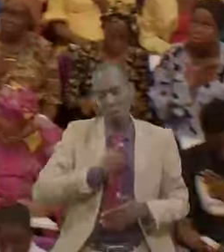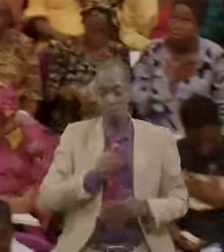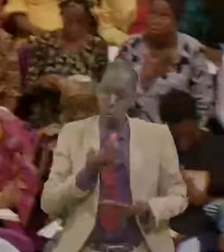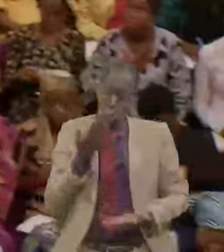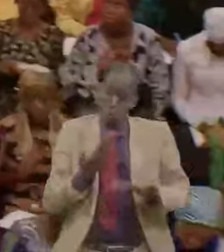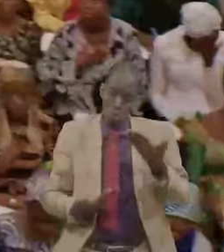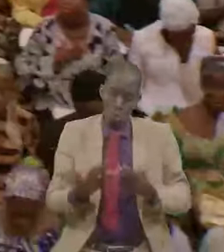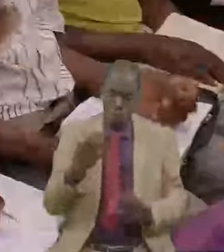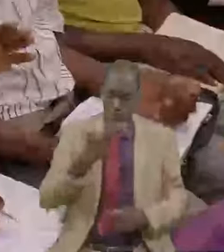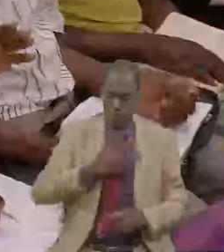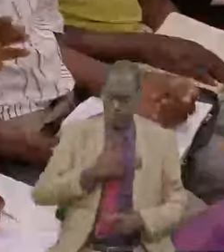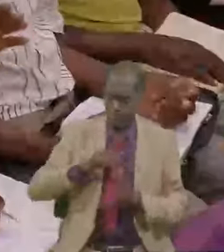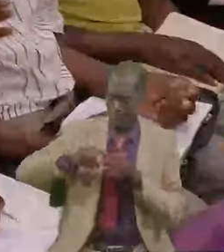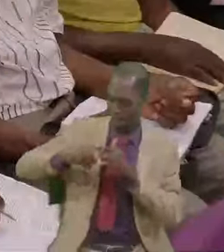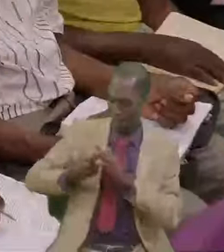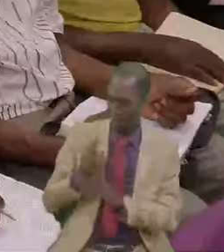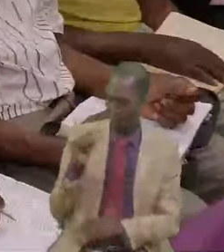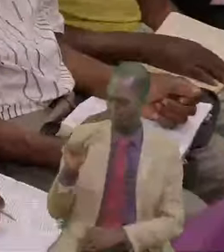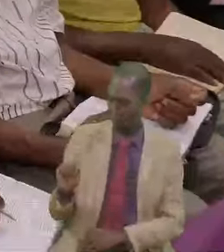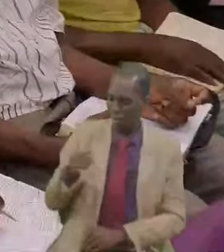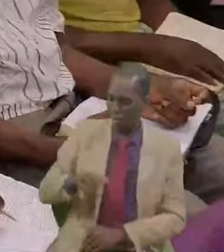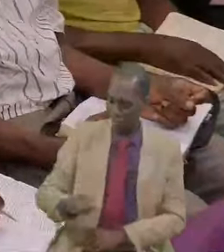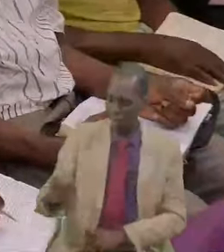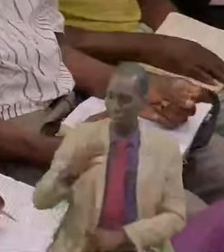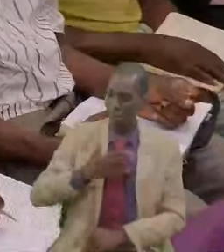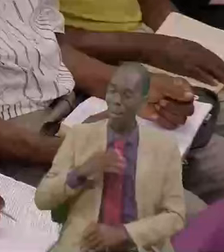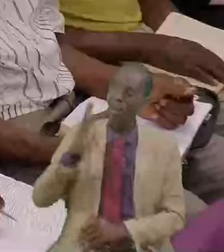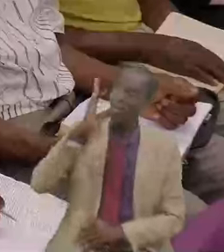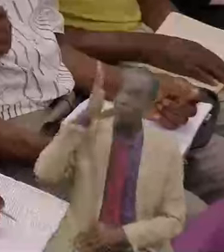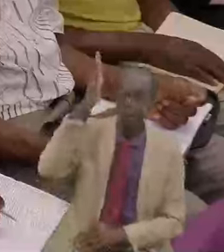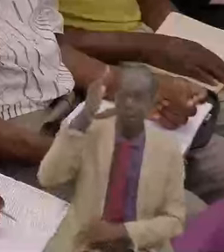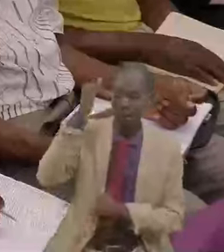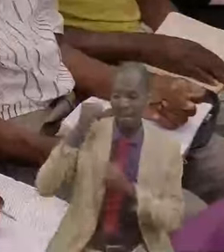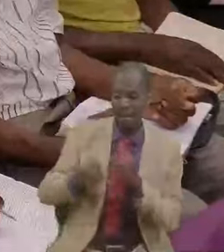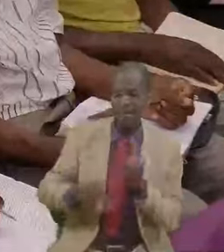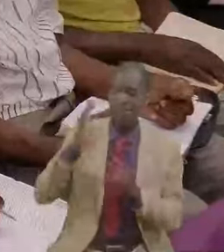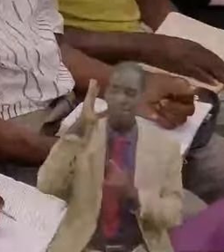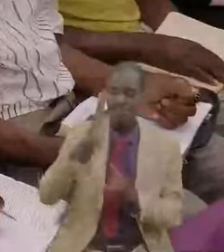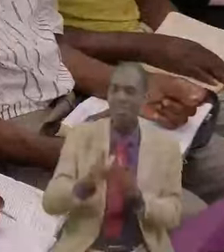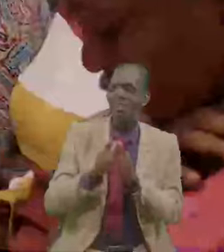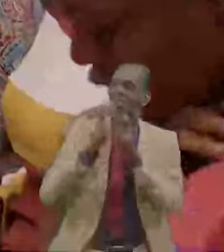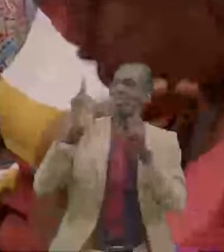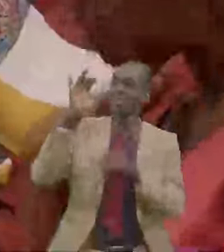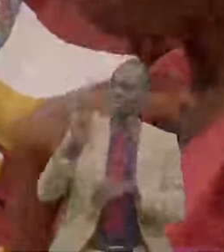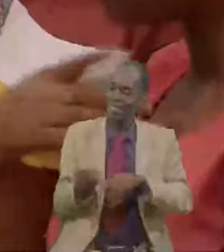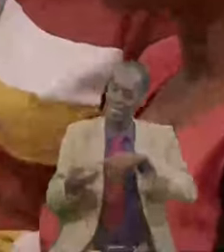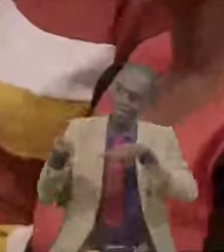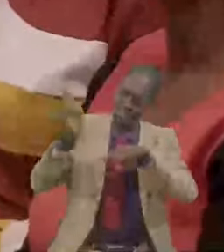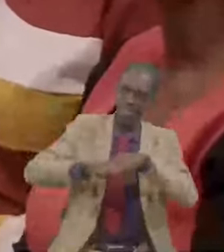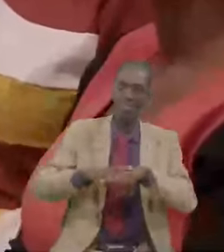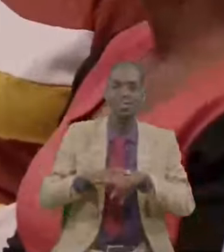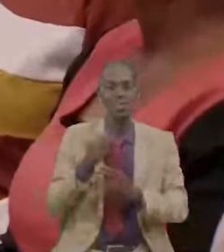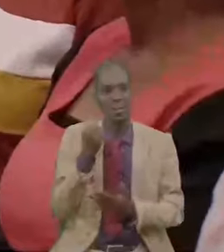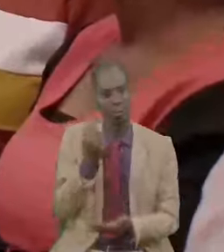Mon ancienne prospérité semblera peu de choses. Celle qui m'est réservée sera bien plus